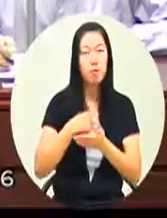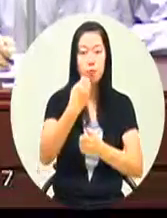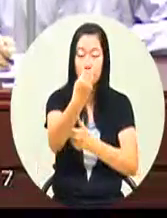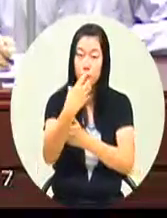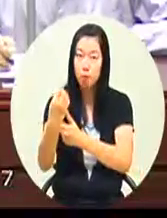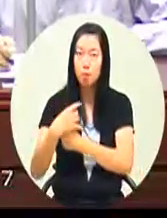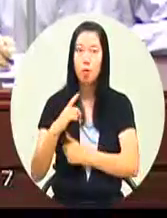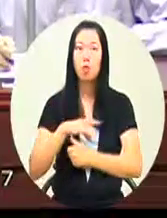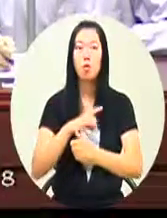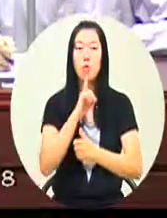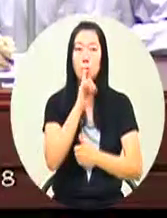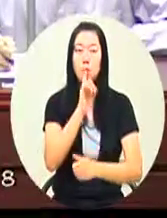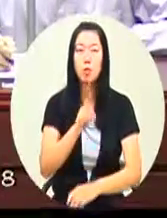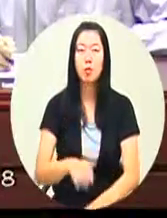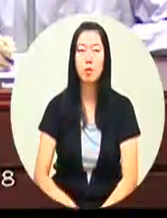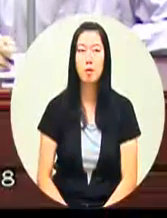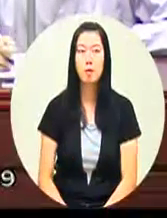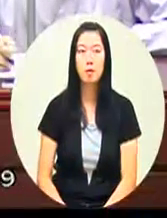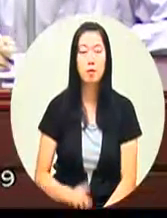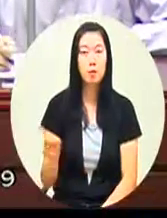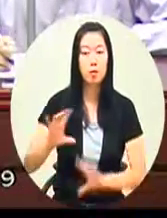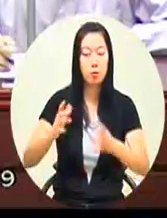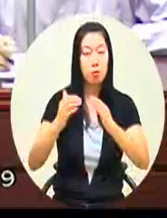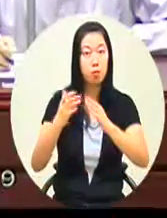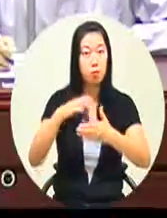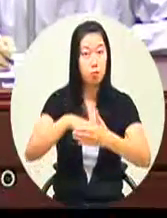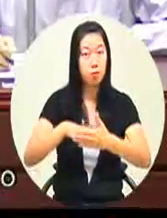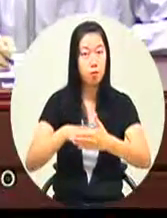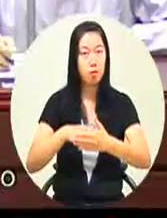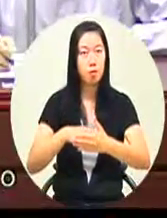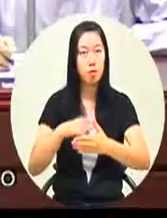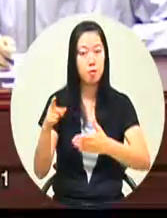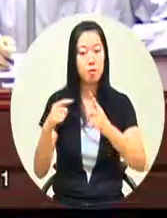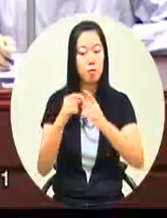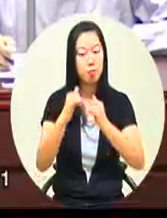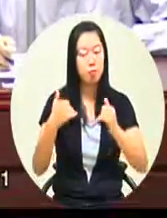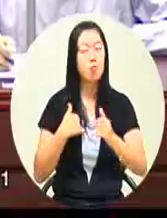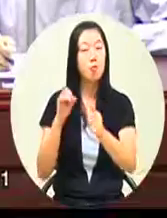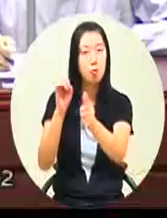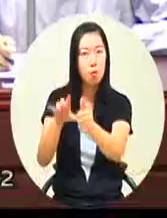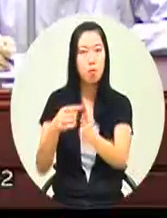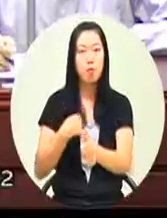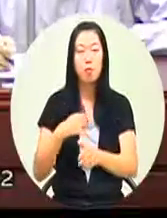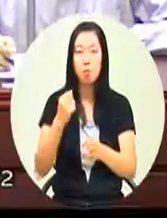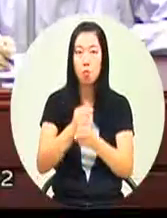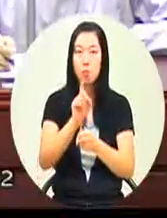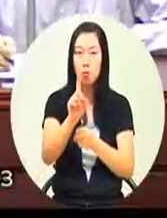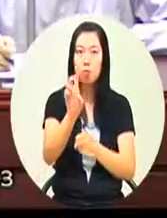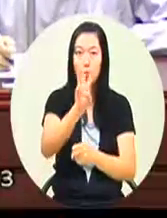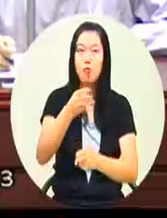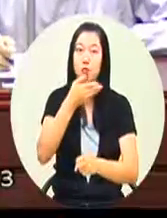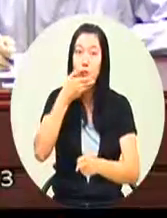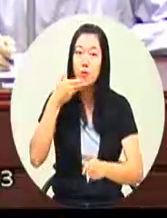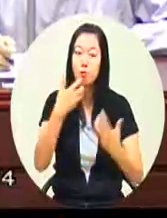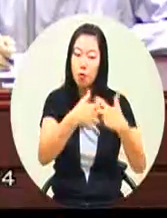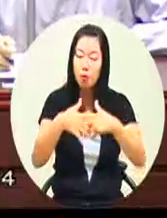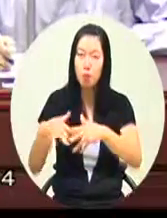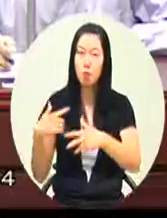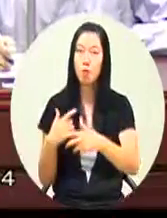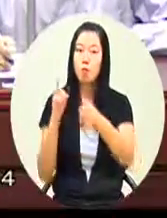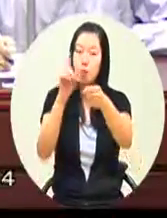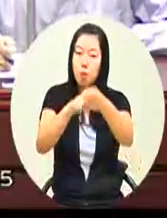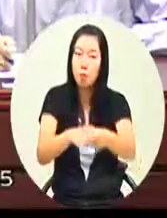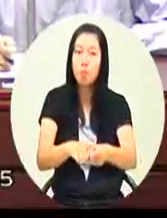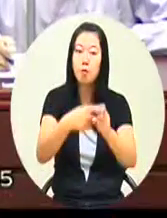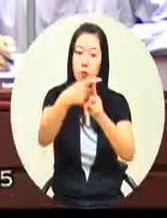个讯息，就是其实他们在这一些国家里面，他们是跟民众讲，我们做了一些水利设施，我达到的一个标准以后，我